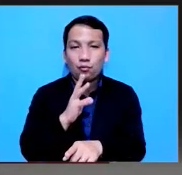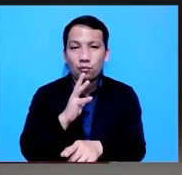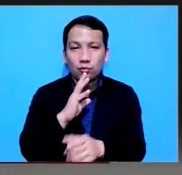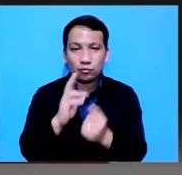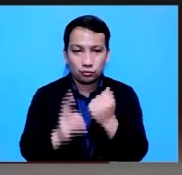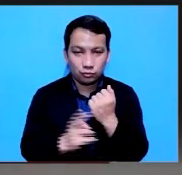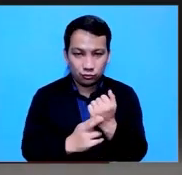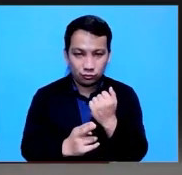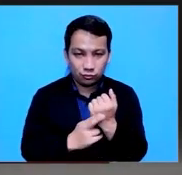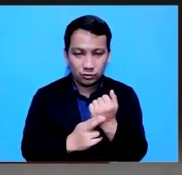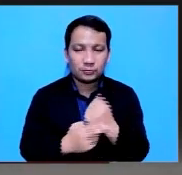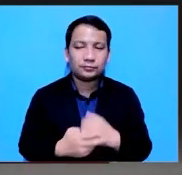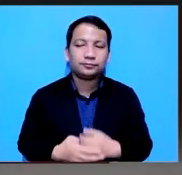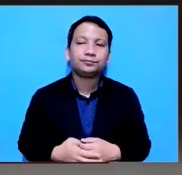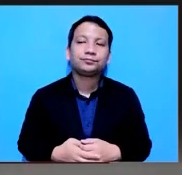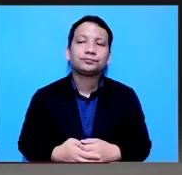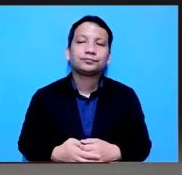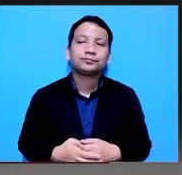tinatawag na